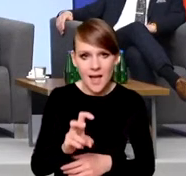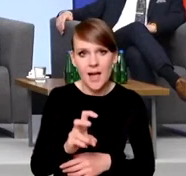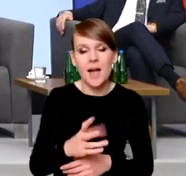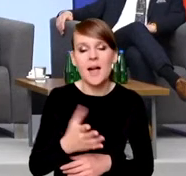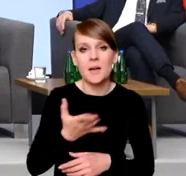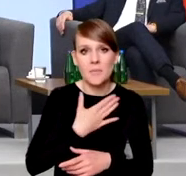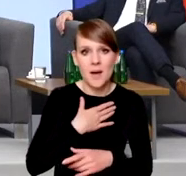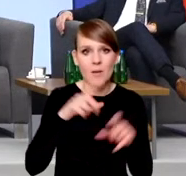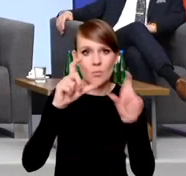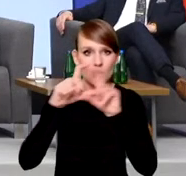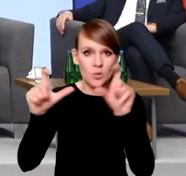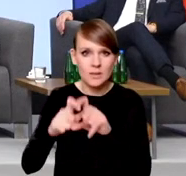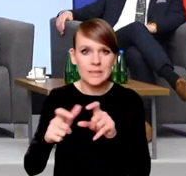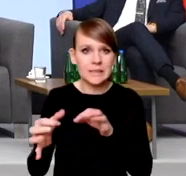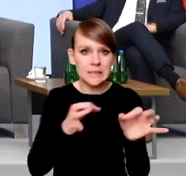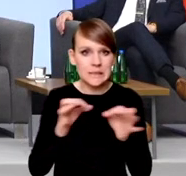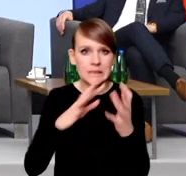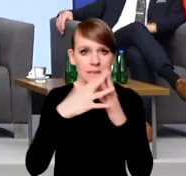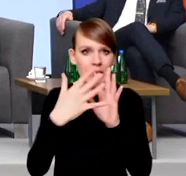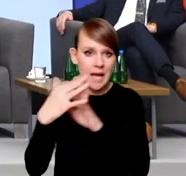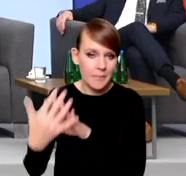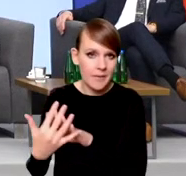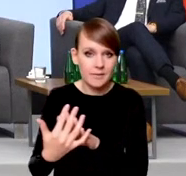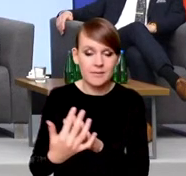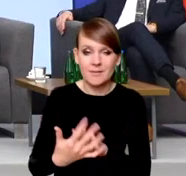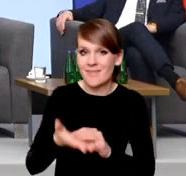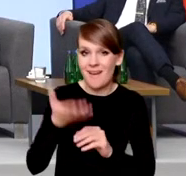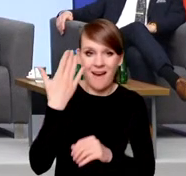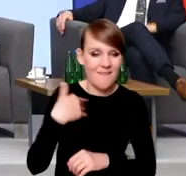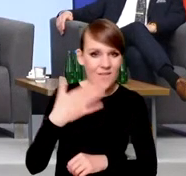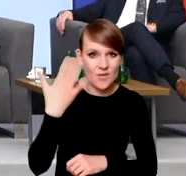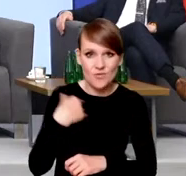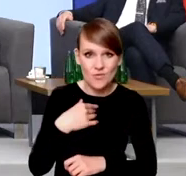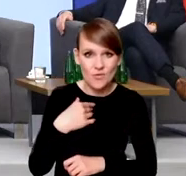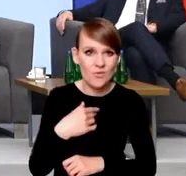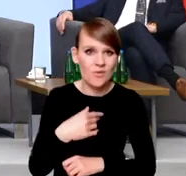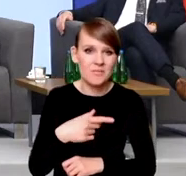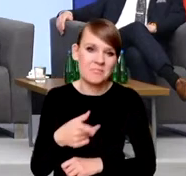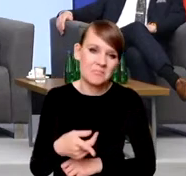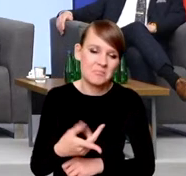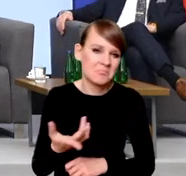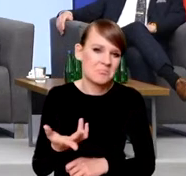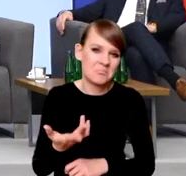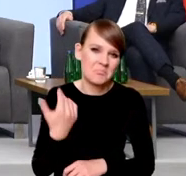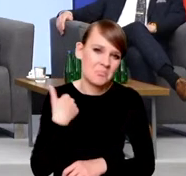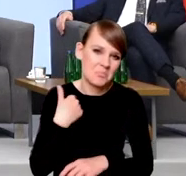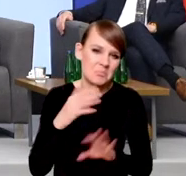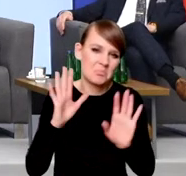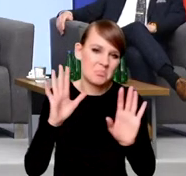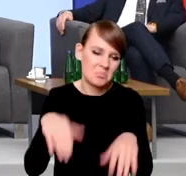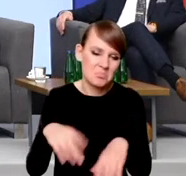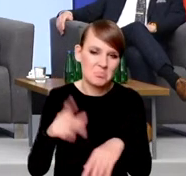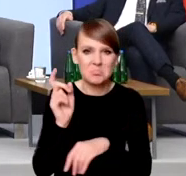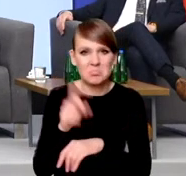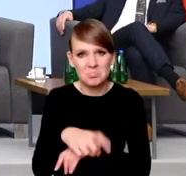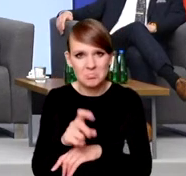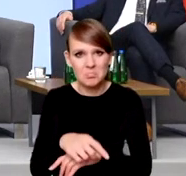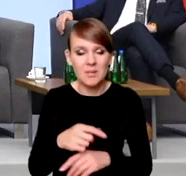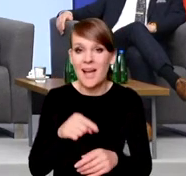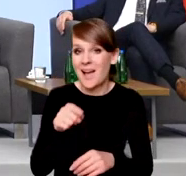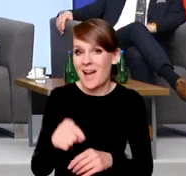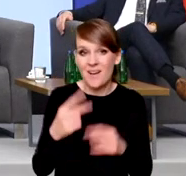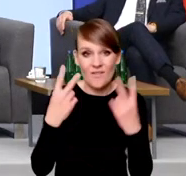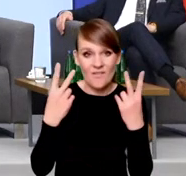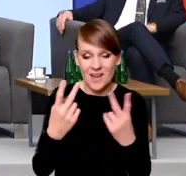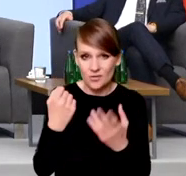budynki zabytkowe, gdzie kiedyś w ogóle nie przywiązywano do tego ważnego zagadnienia